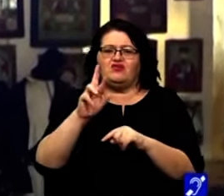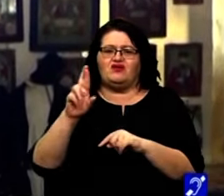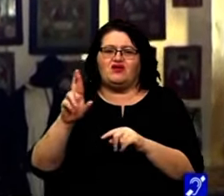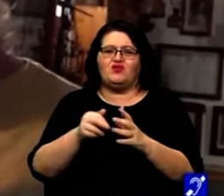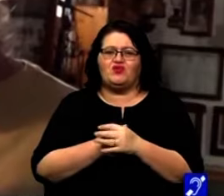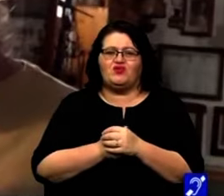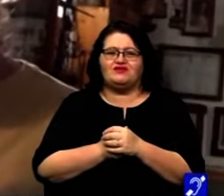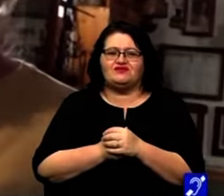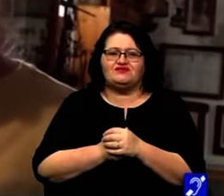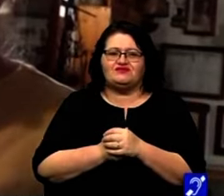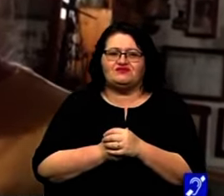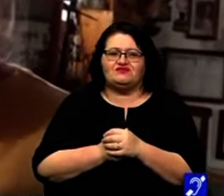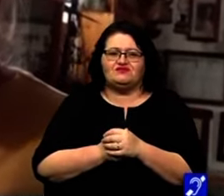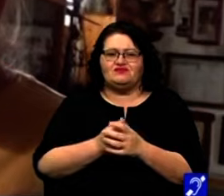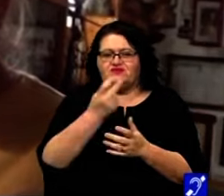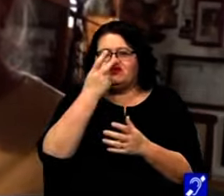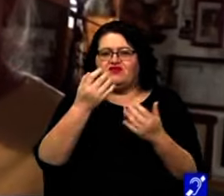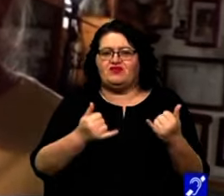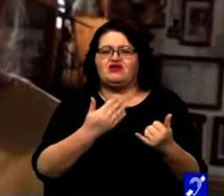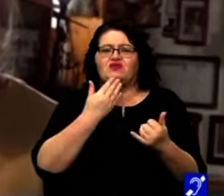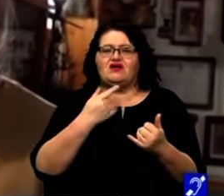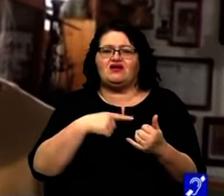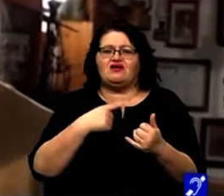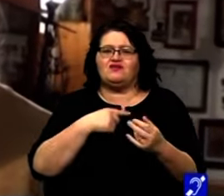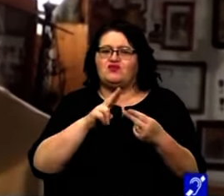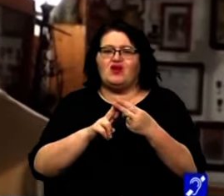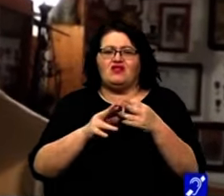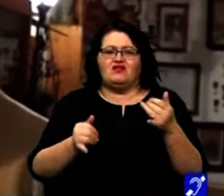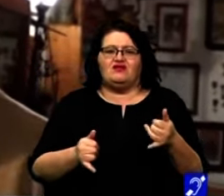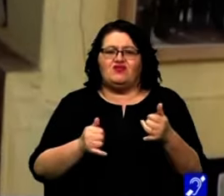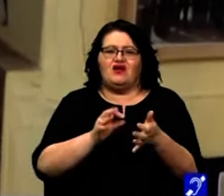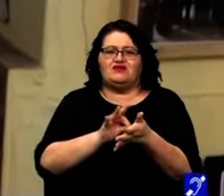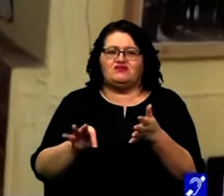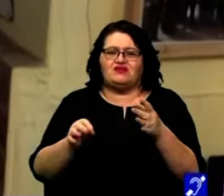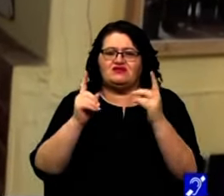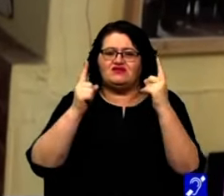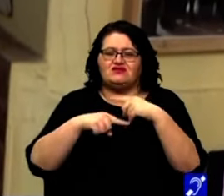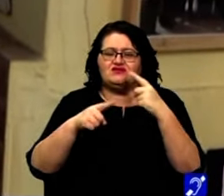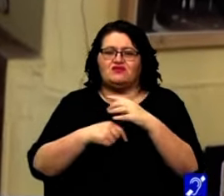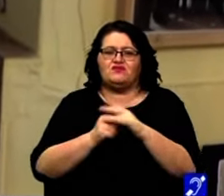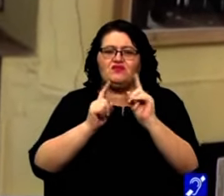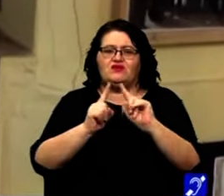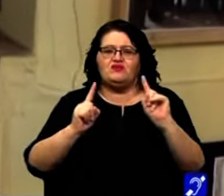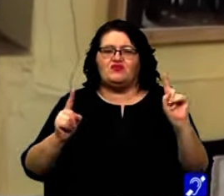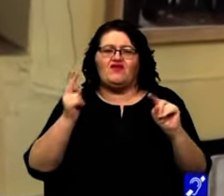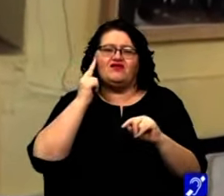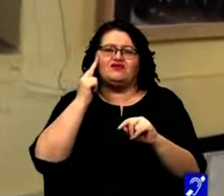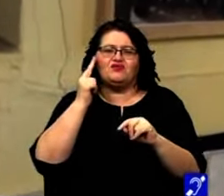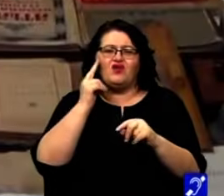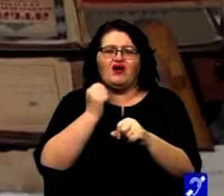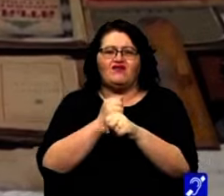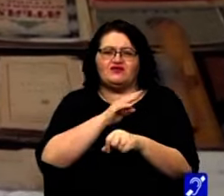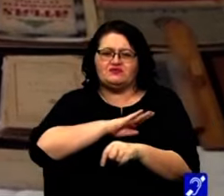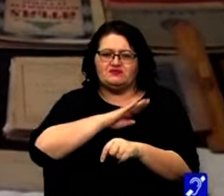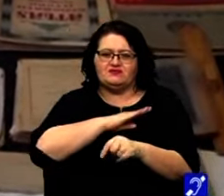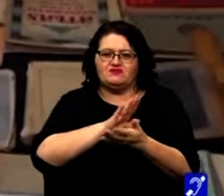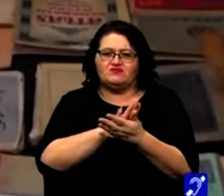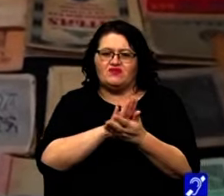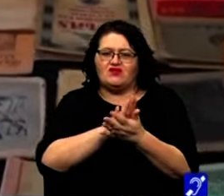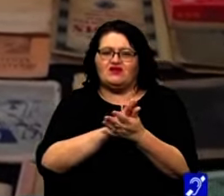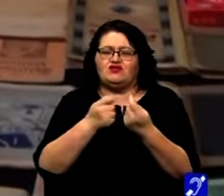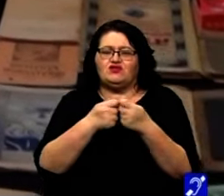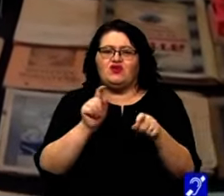Rancu. Ce vedem aici, din păcate, nu mai întâlnim în ziua de astăzi. Domn profesor a avut grijă de toate